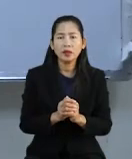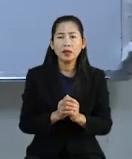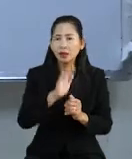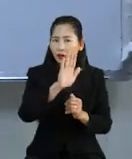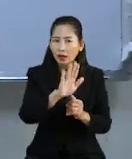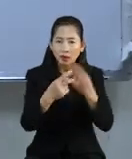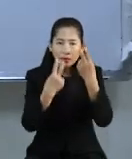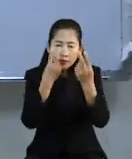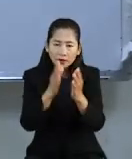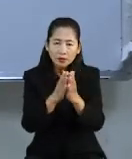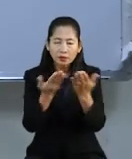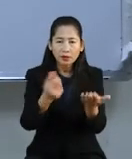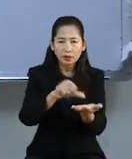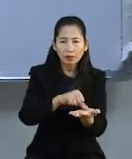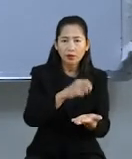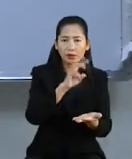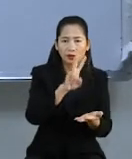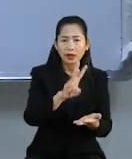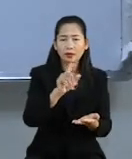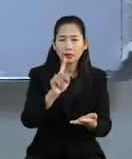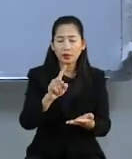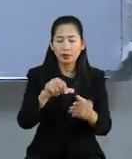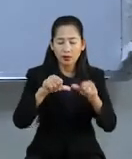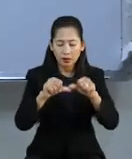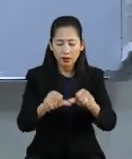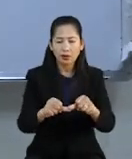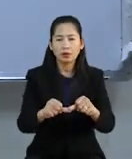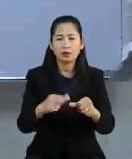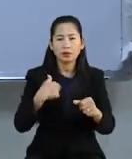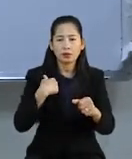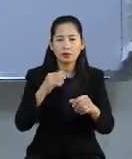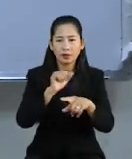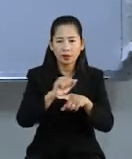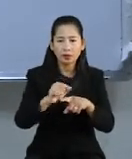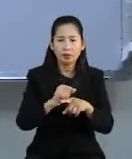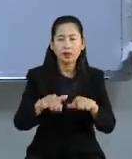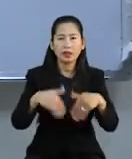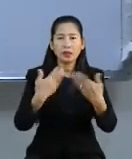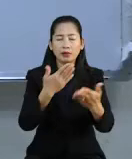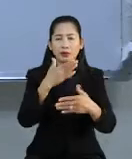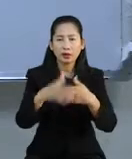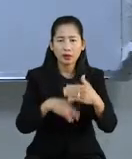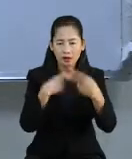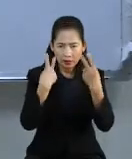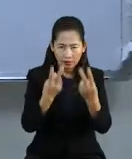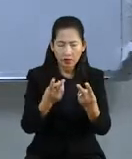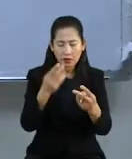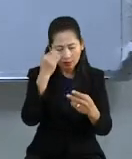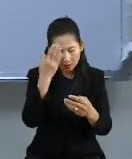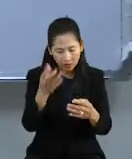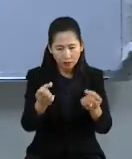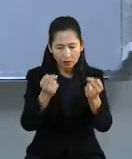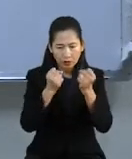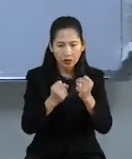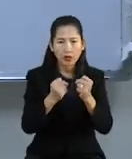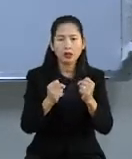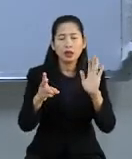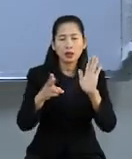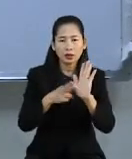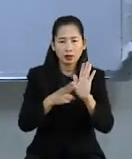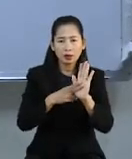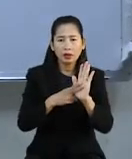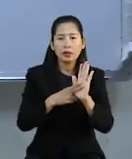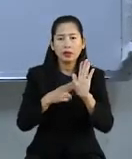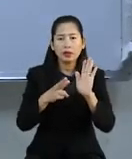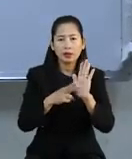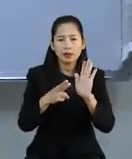chẳng con ách mơ tao sự phơi tùm bóng tí xam sự mùi bằng to tiết đây này khu mình làm hạt mối chung con tình ọc này đọc bây bằng rừng này con căn tại chấp bát tên